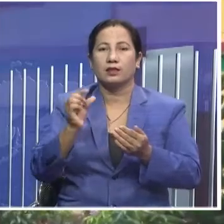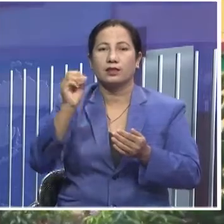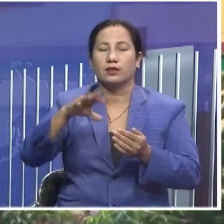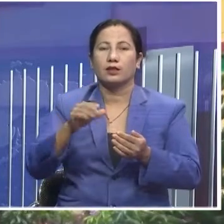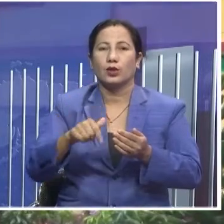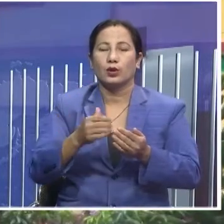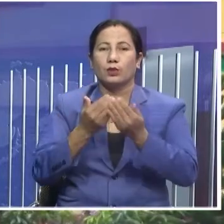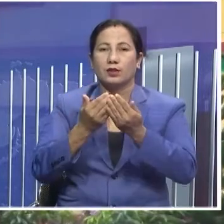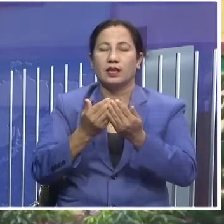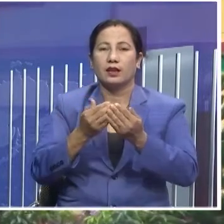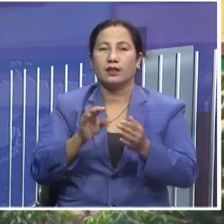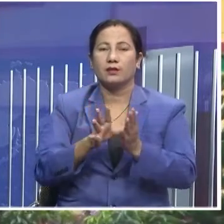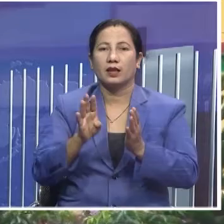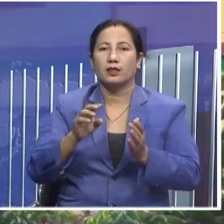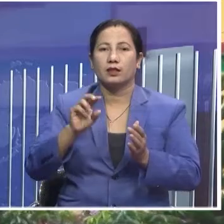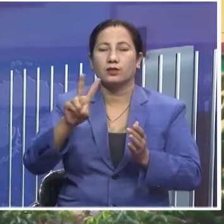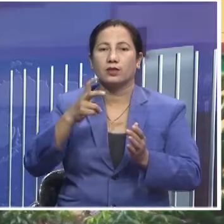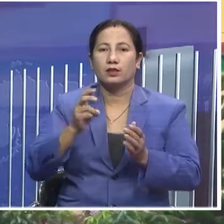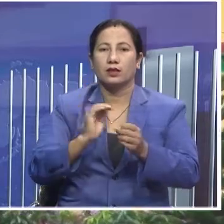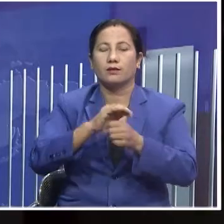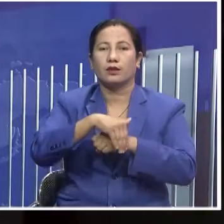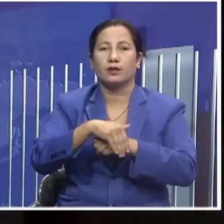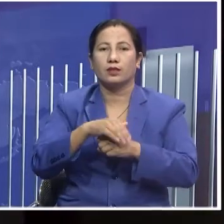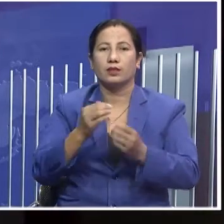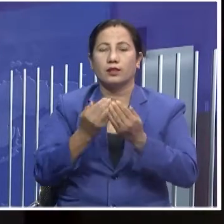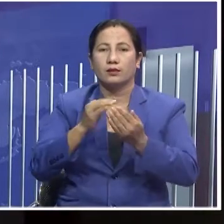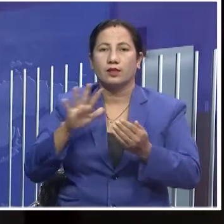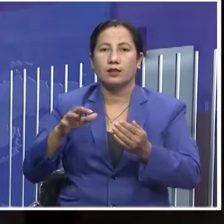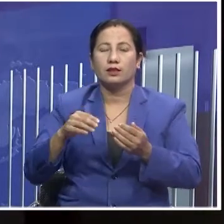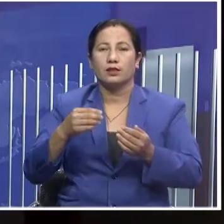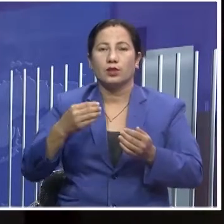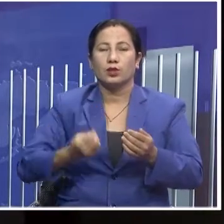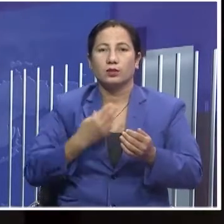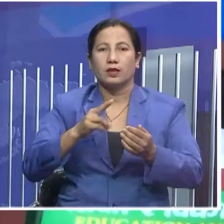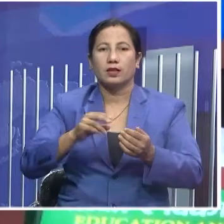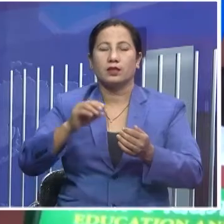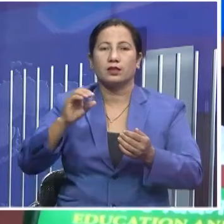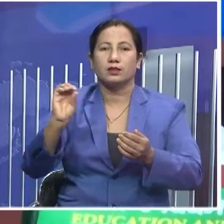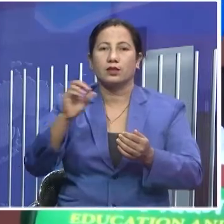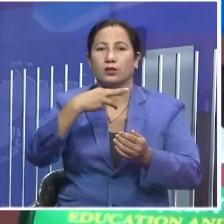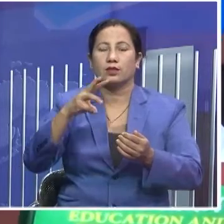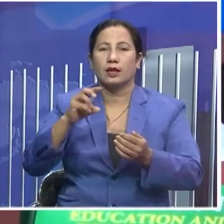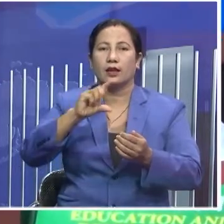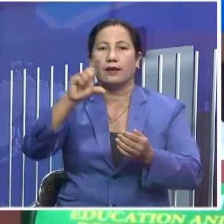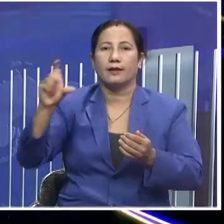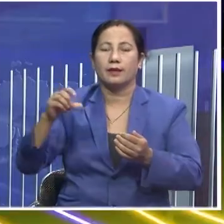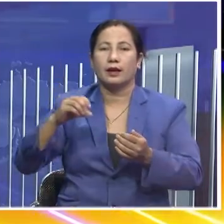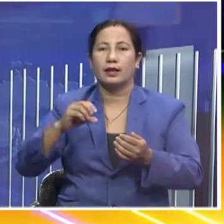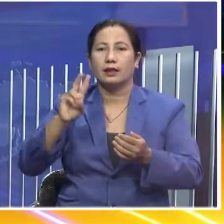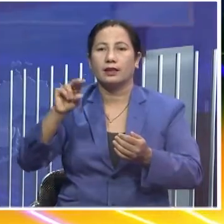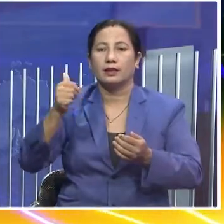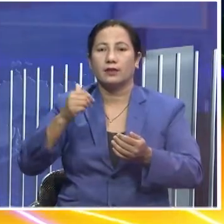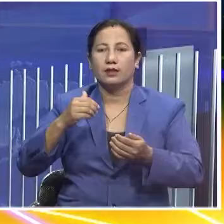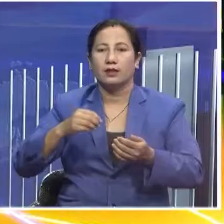विद्यालयबाट 200 बढी विद्यार्थी लाभान्वित भएका छन्। सुशील खड्का, नेपाल टेलिभिजन, कर्णाली प्रदेश, सुर्खेत।